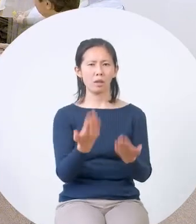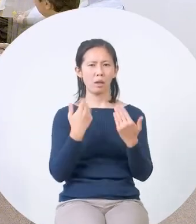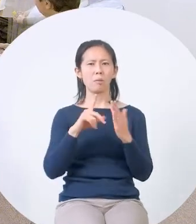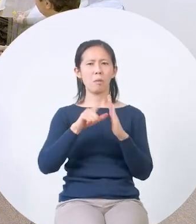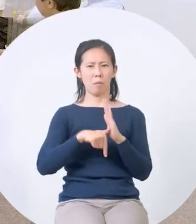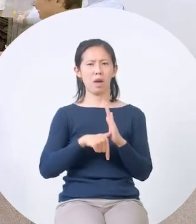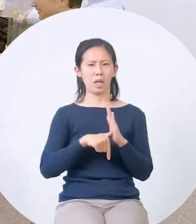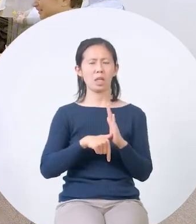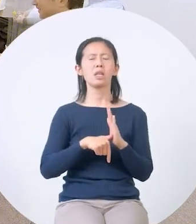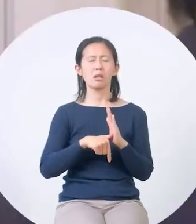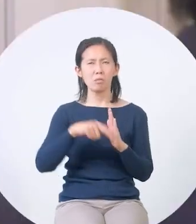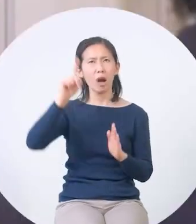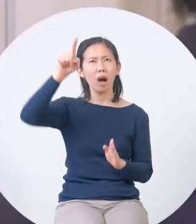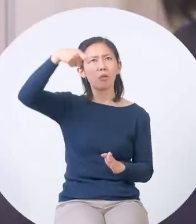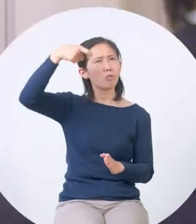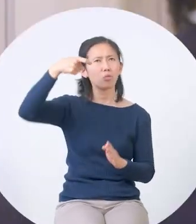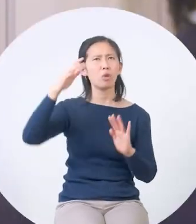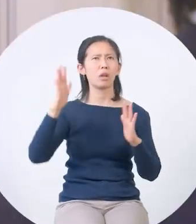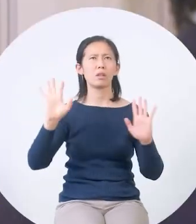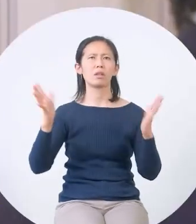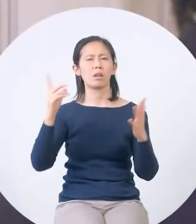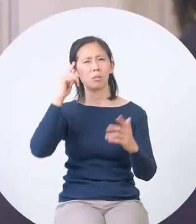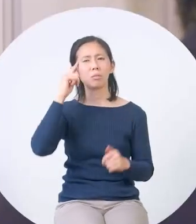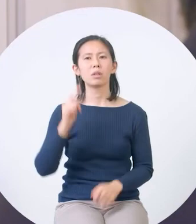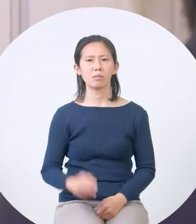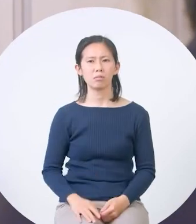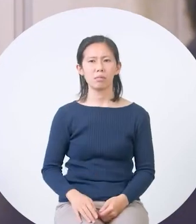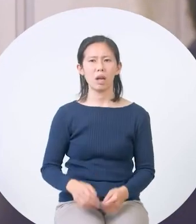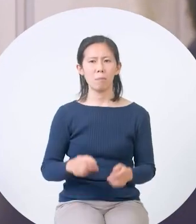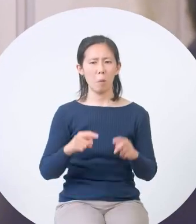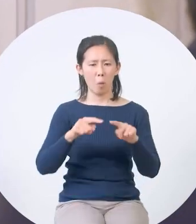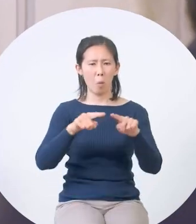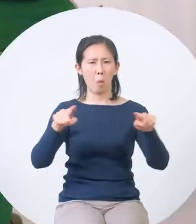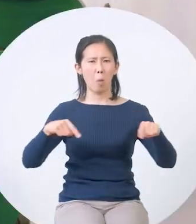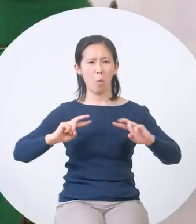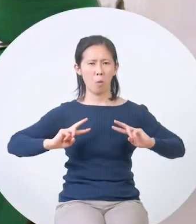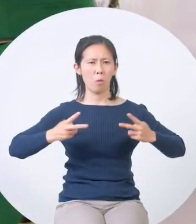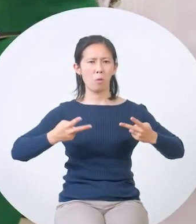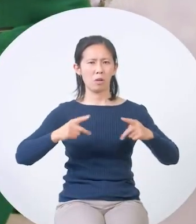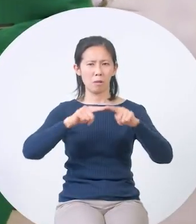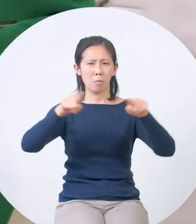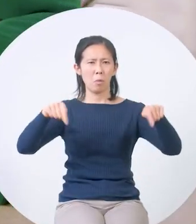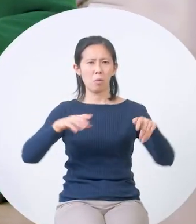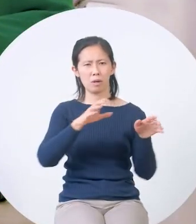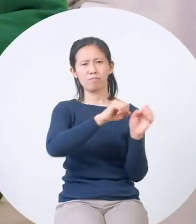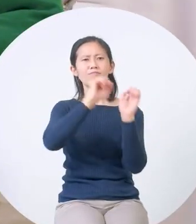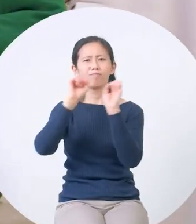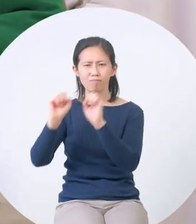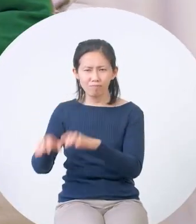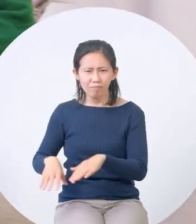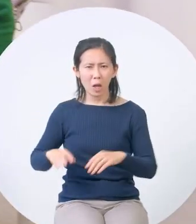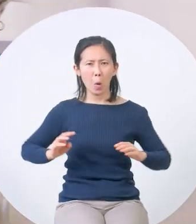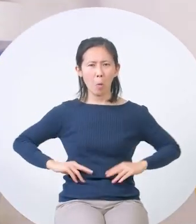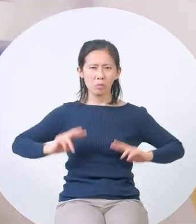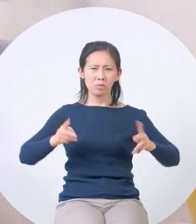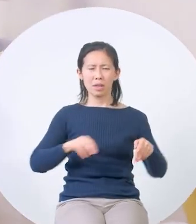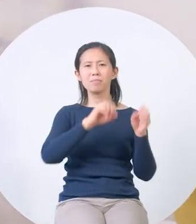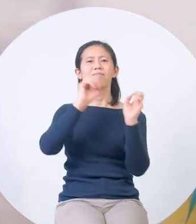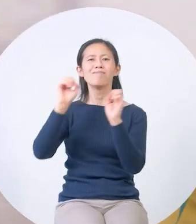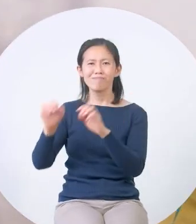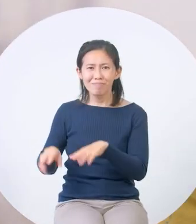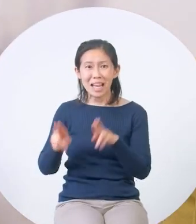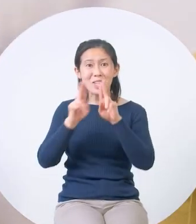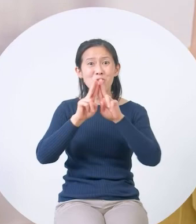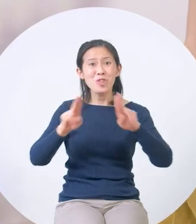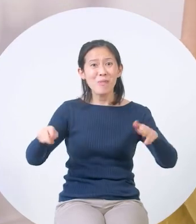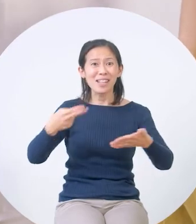くてもいいかもと思いました。 この際フィッティングボードとおむつ台をなくしてユニバーサル